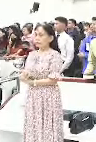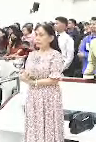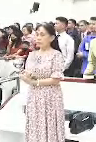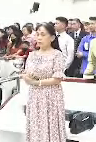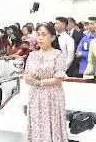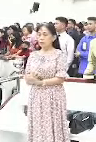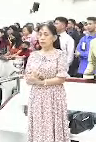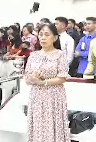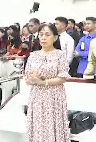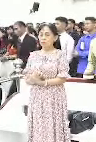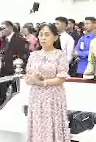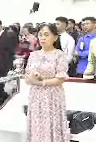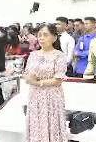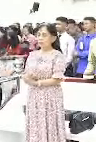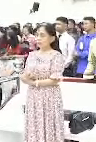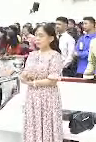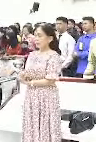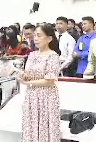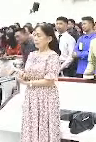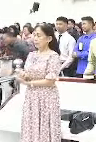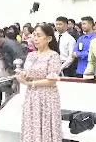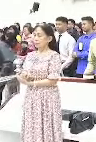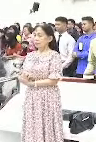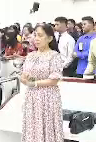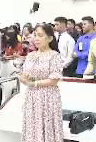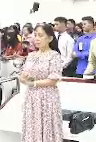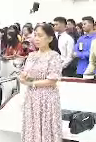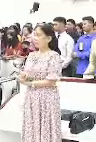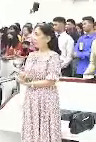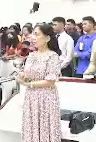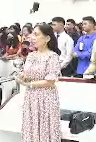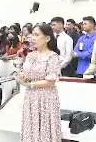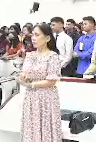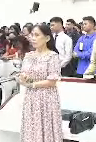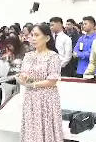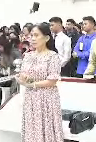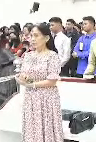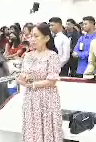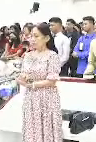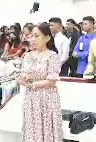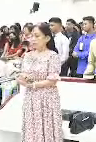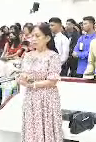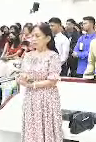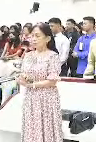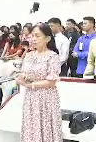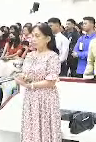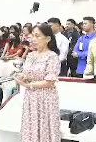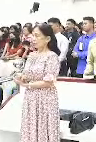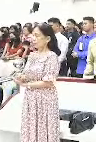anan pero sa Panginoon hindi wala ng verification Alam niyo kung bakit because we are serving an omniscient